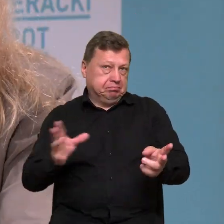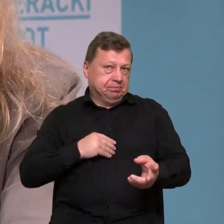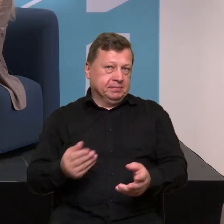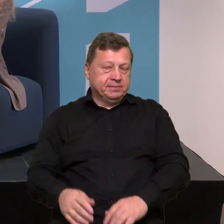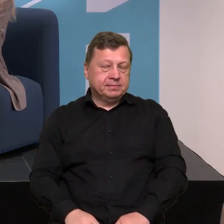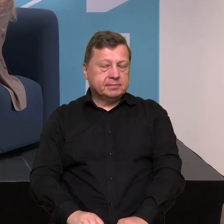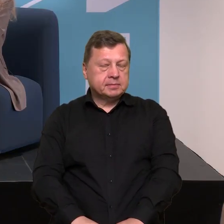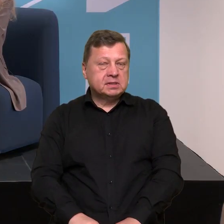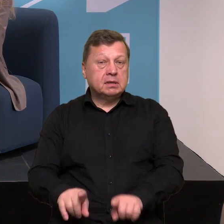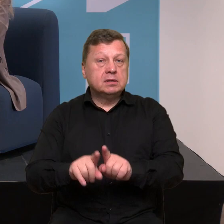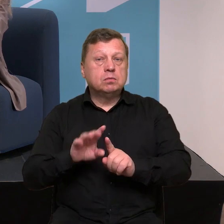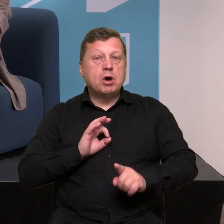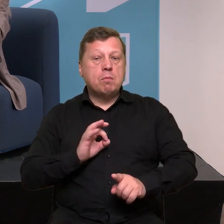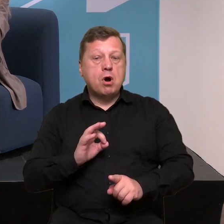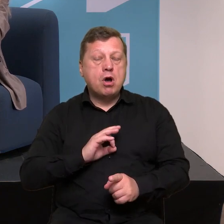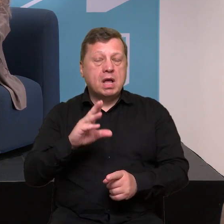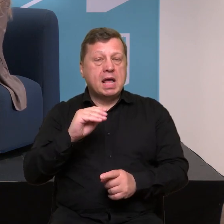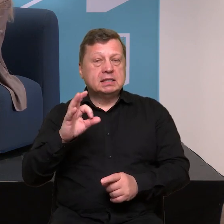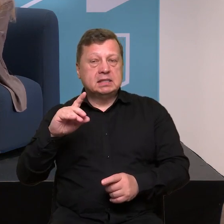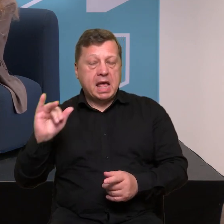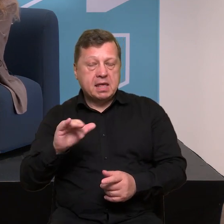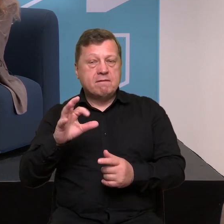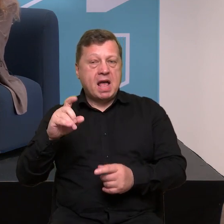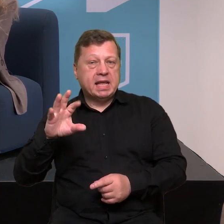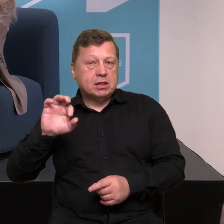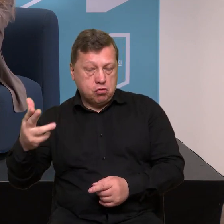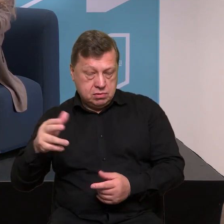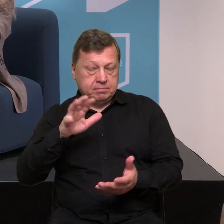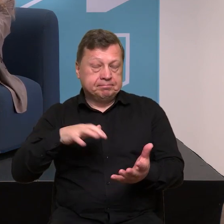dotyczy moich esejów, moich felietonów.